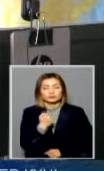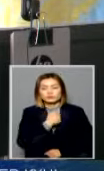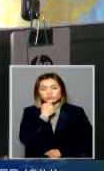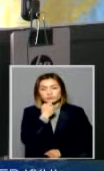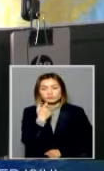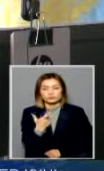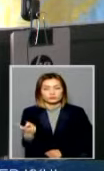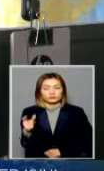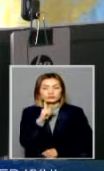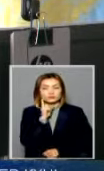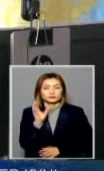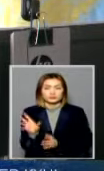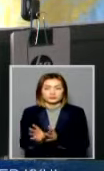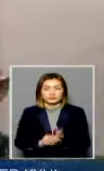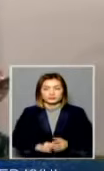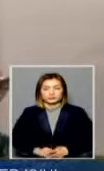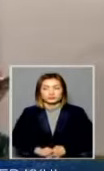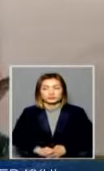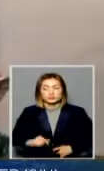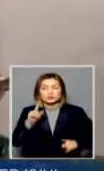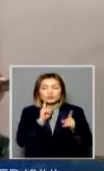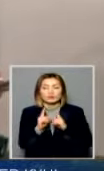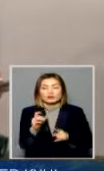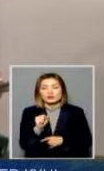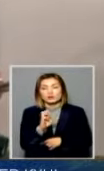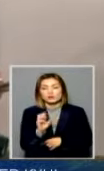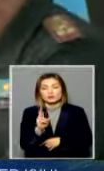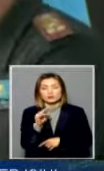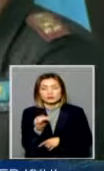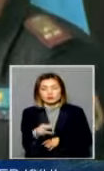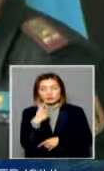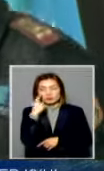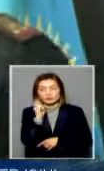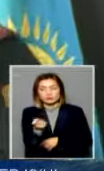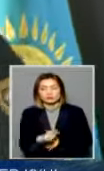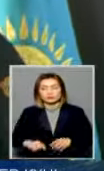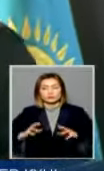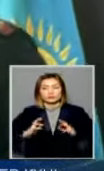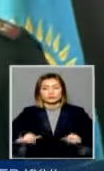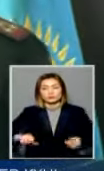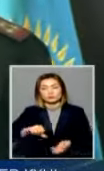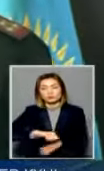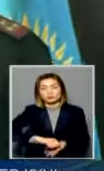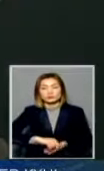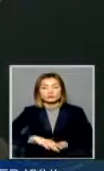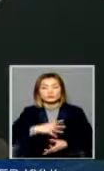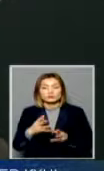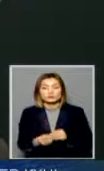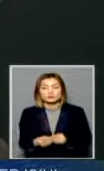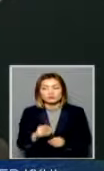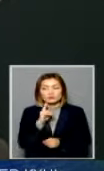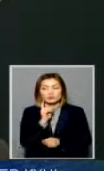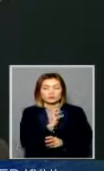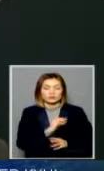ерлігі бүгінгі ұрпақ үшін үлгі. Жиында полковник Асқат Ержанов ауған жерінде оқ пен оттың арасында болып, ерліктің ерен үлгісін